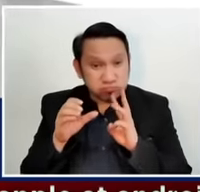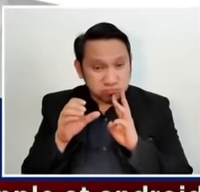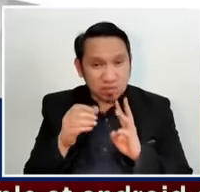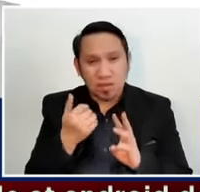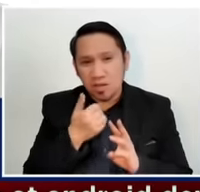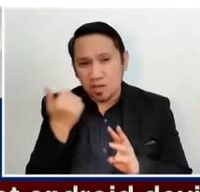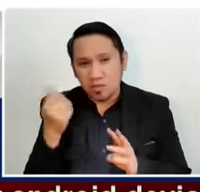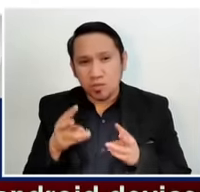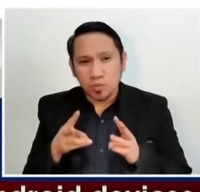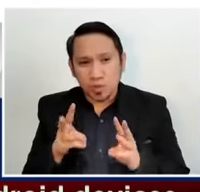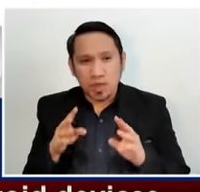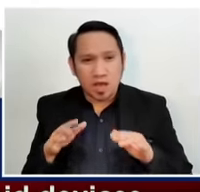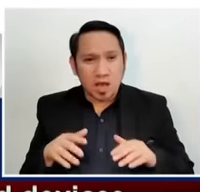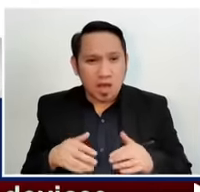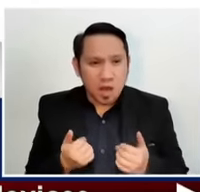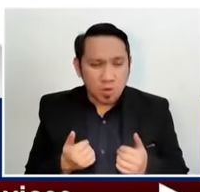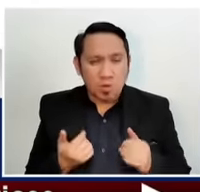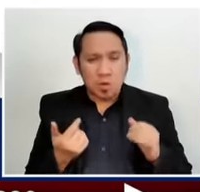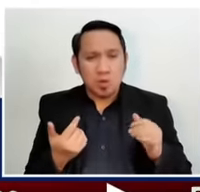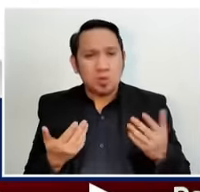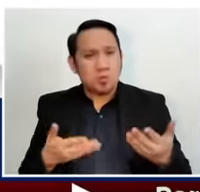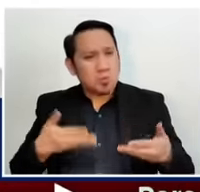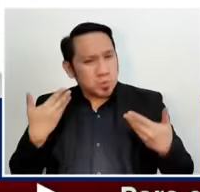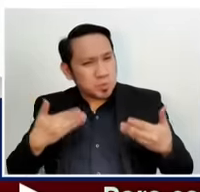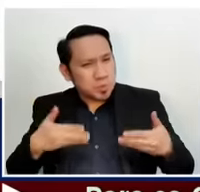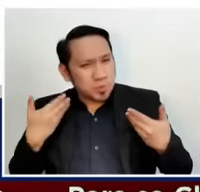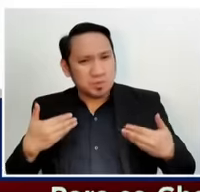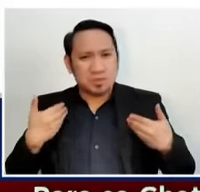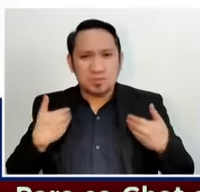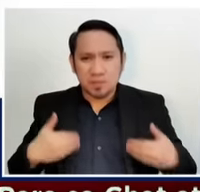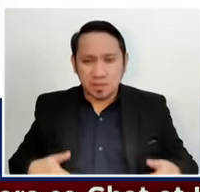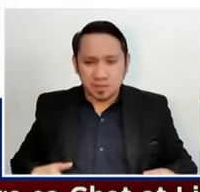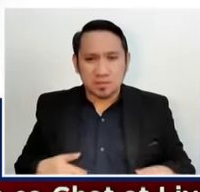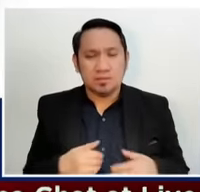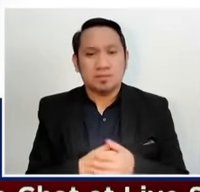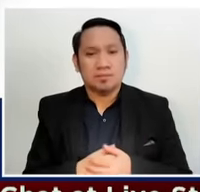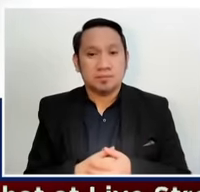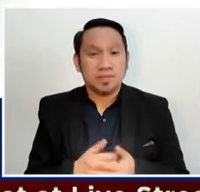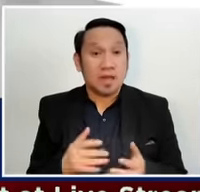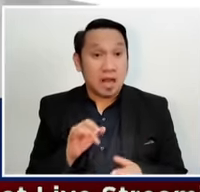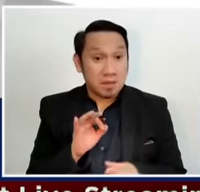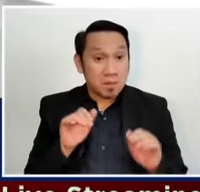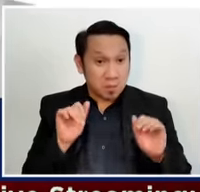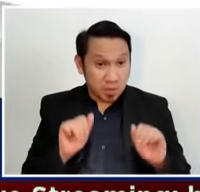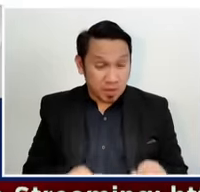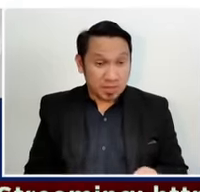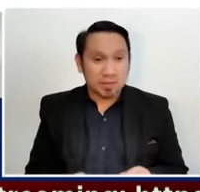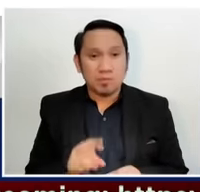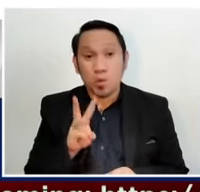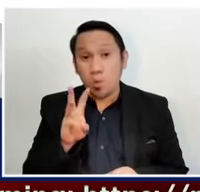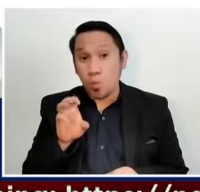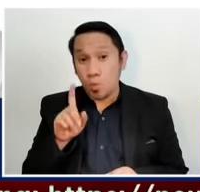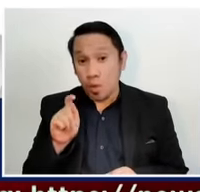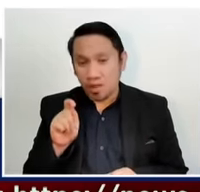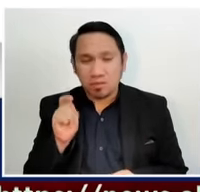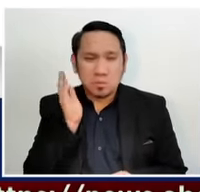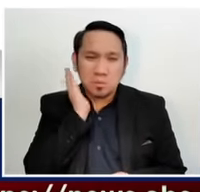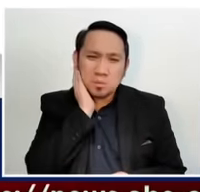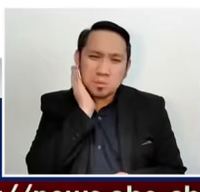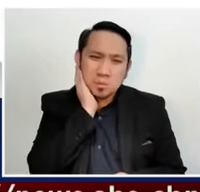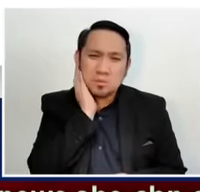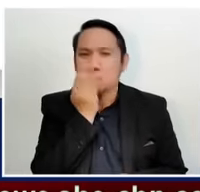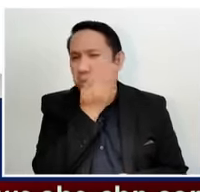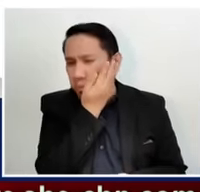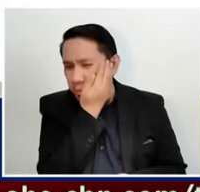din para mapanatili ang ginhawa ng katawan. Kung may bimpo tayo, no, pwede nating ipunas, ibasain natin yung bimpo, punas natin sa